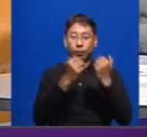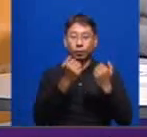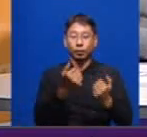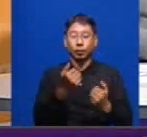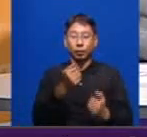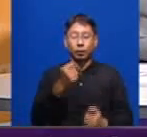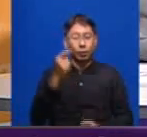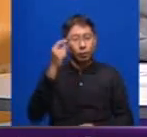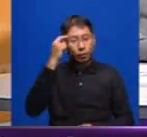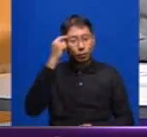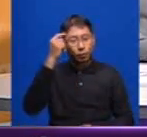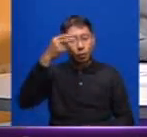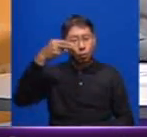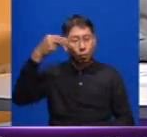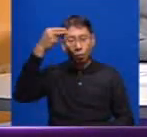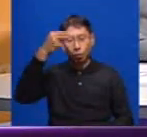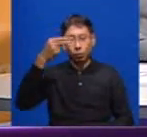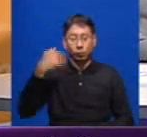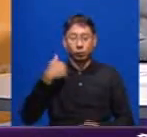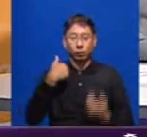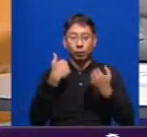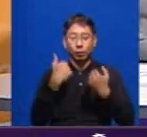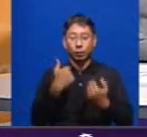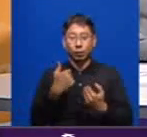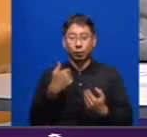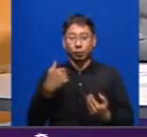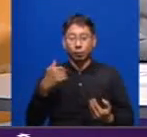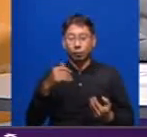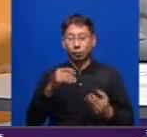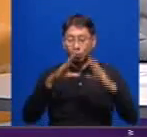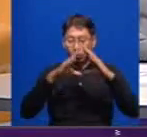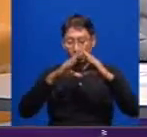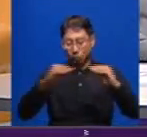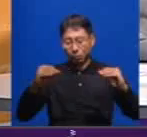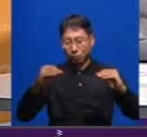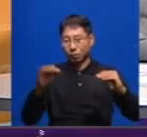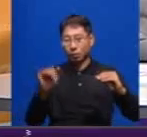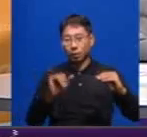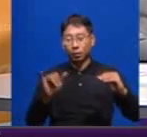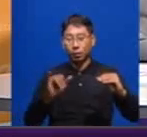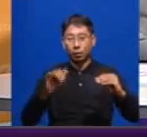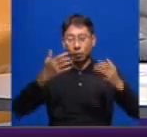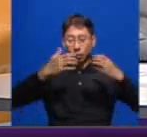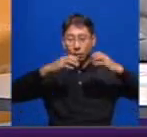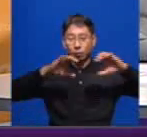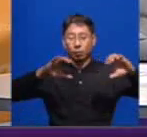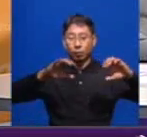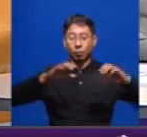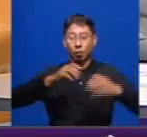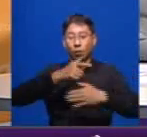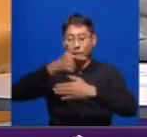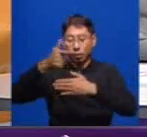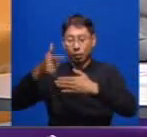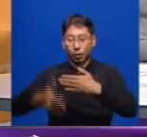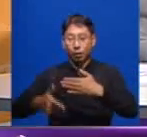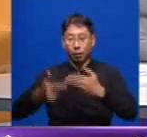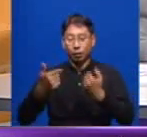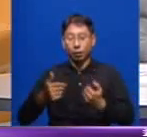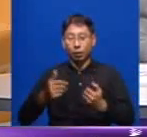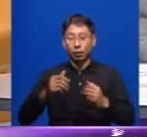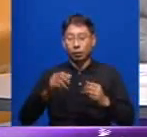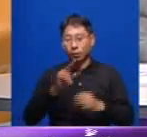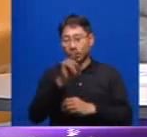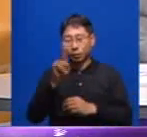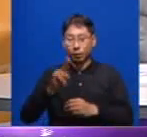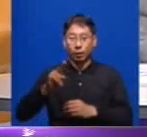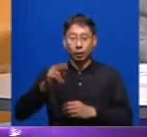ให้หลายฝ่ายมีความกังวลนะคะว่าสถานการณ์นั้นยังอาจจะไม่คลี่คลายถึงแม้ว่ารัฐบาลนั้นจะประกาศยกเลิกการใช้พรกฉุกเฉินแล้วก็ต